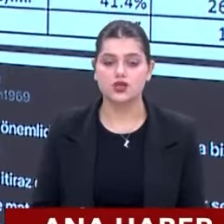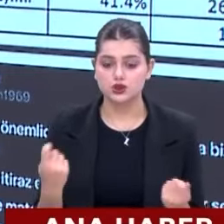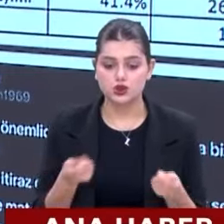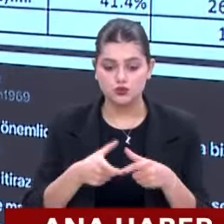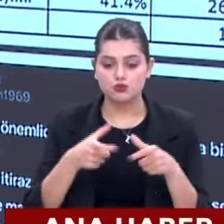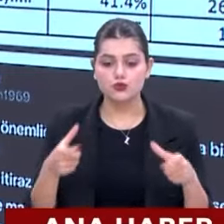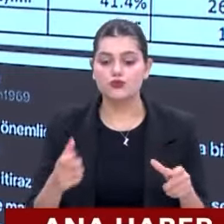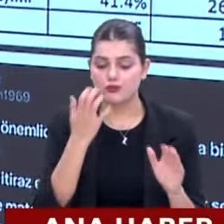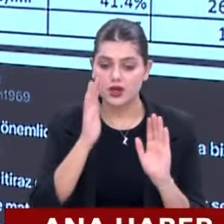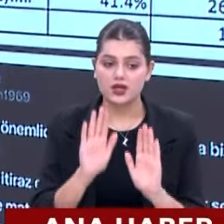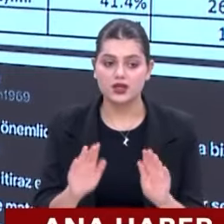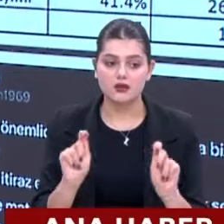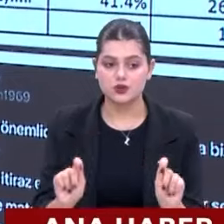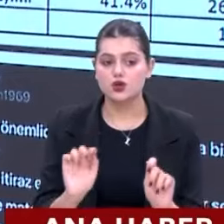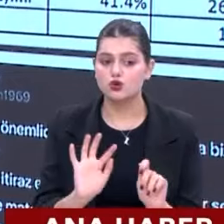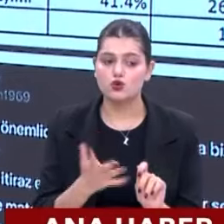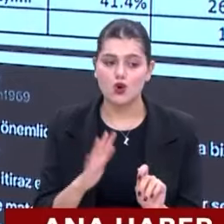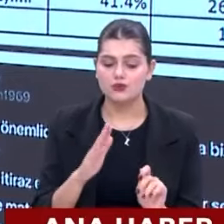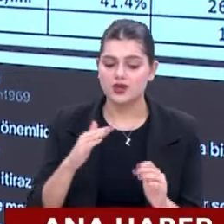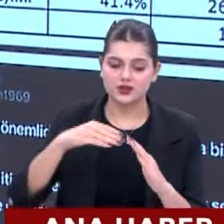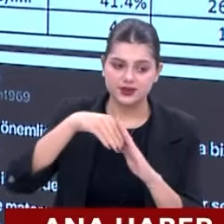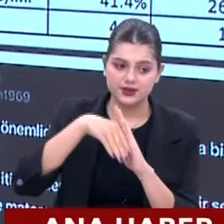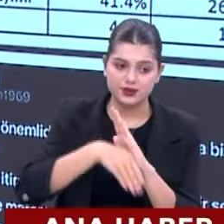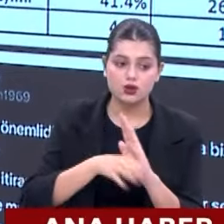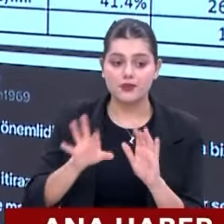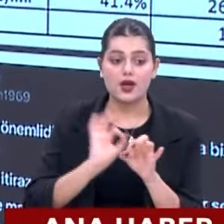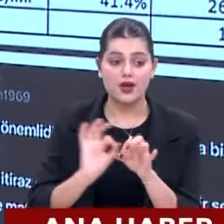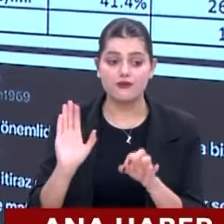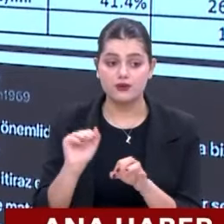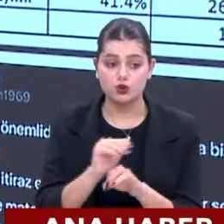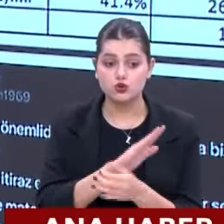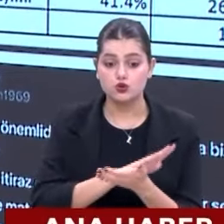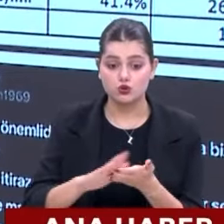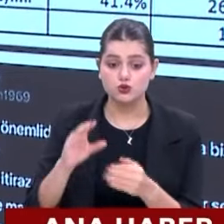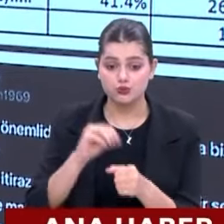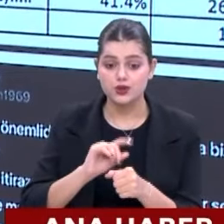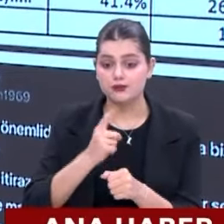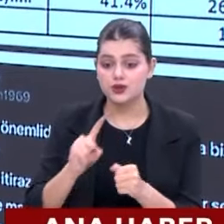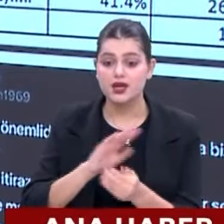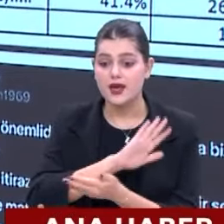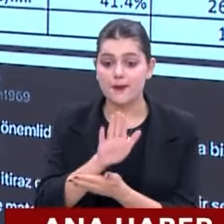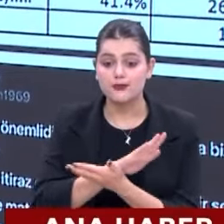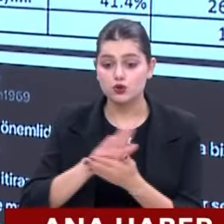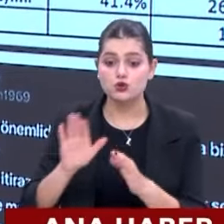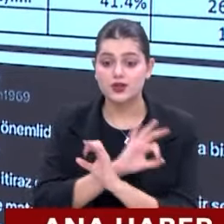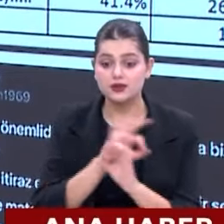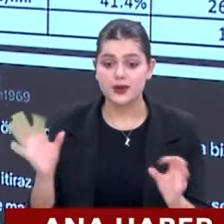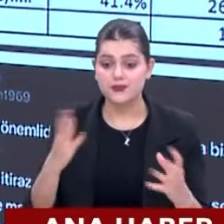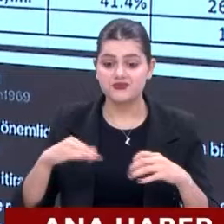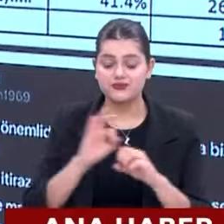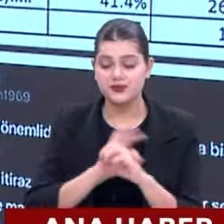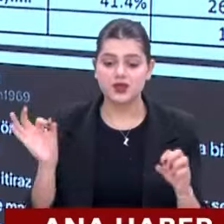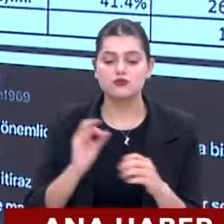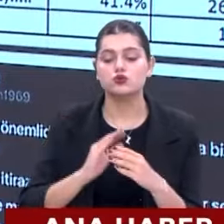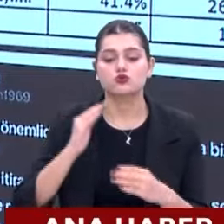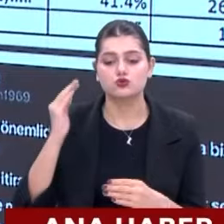hız kesecek, düşük seviyelerde izleyecek, ama enflasyon dizginlendikten ve bir şeyler rayına oturduktan sonra hedeflenen büyümeye